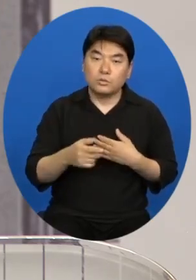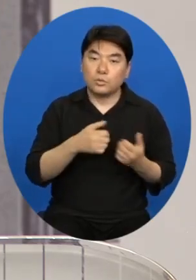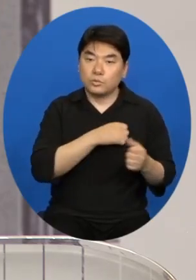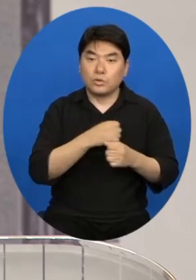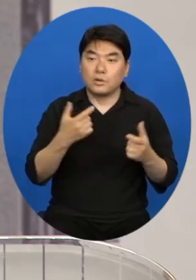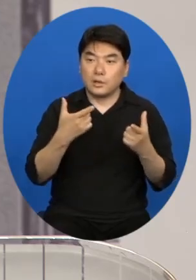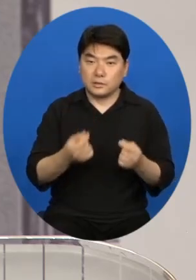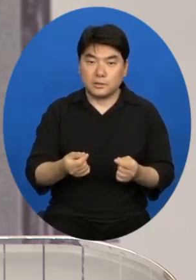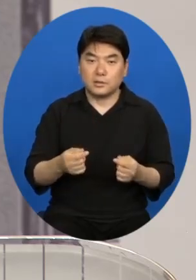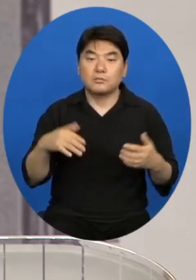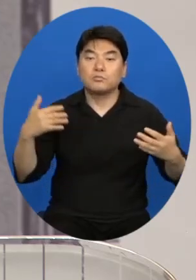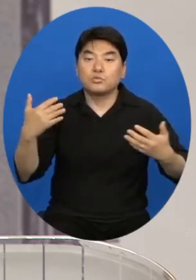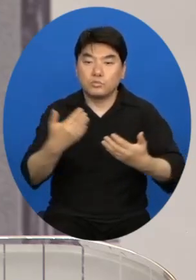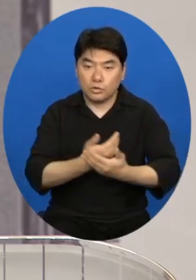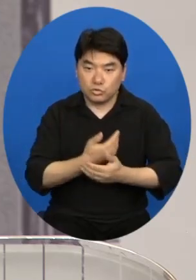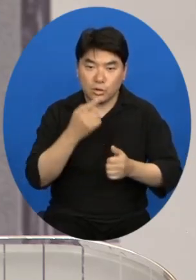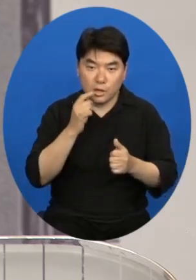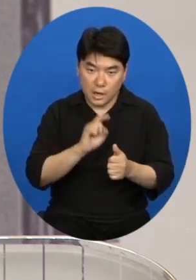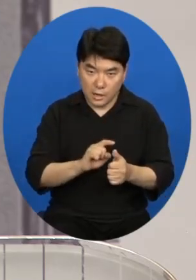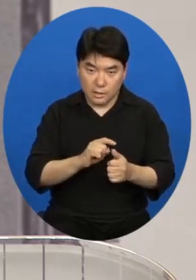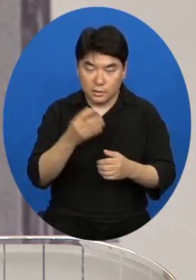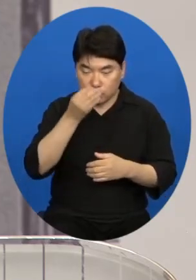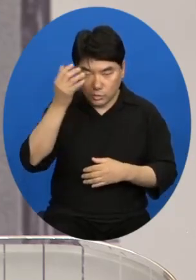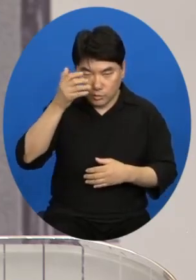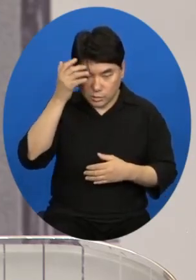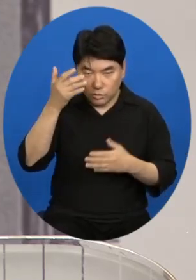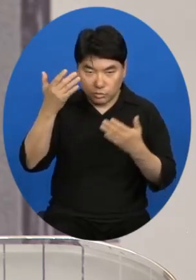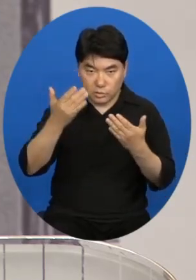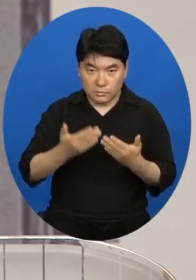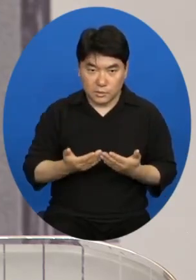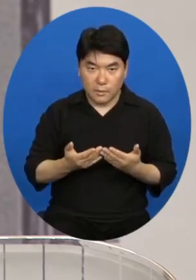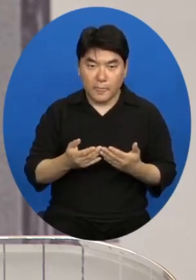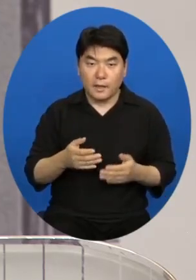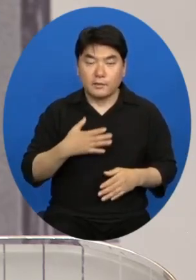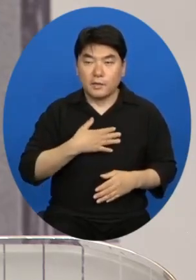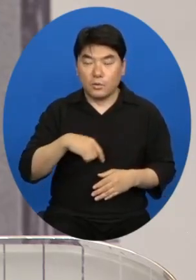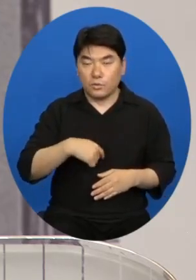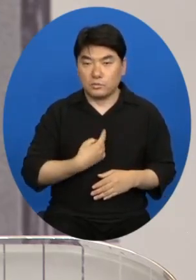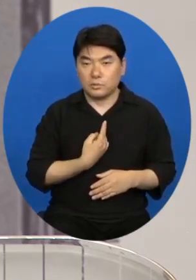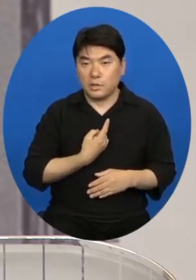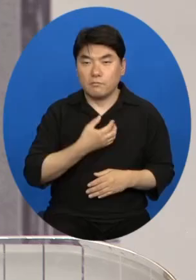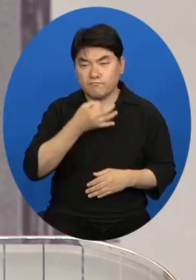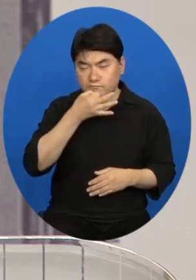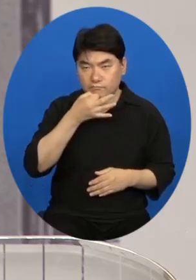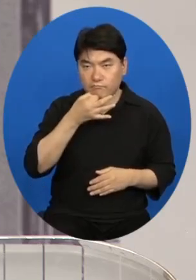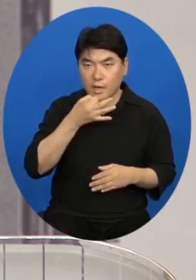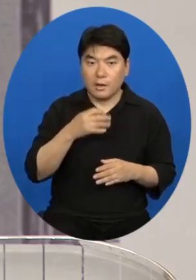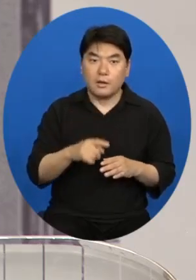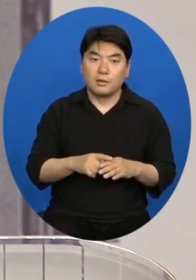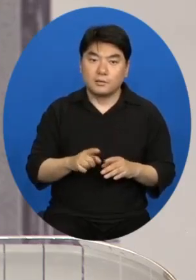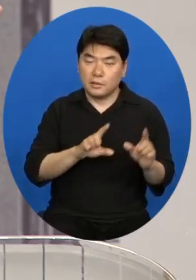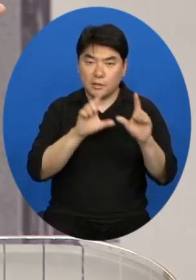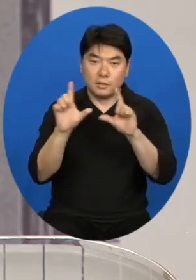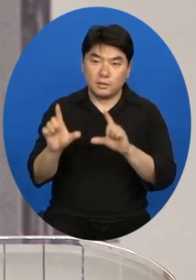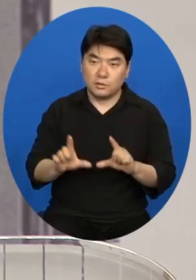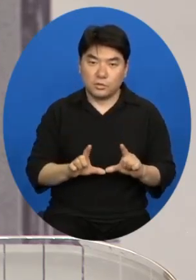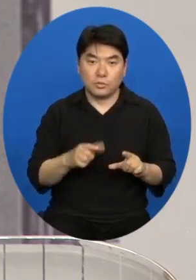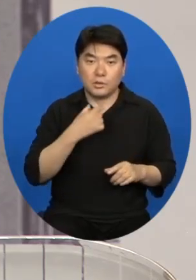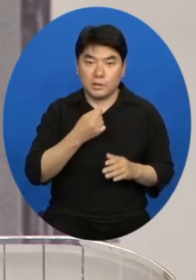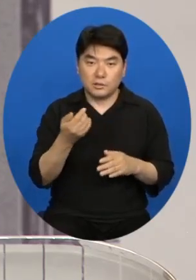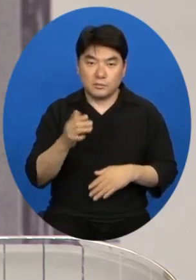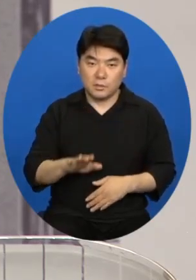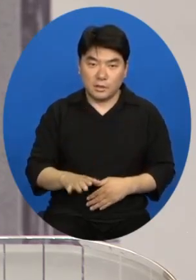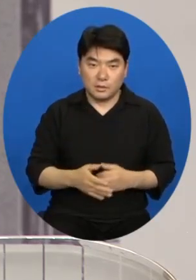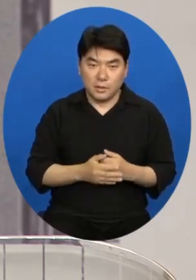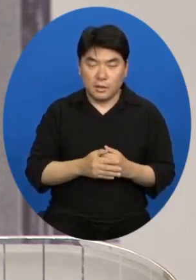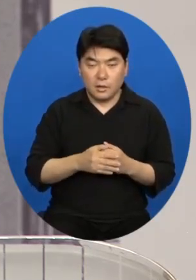품어주어라. 이 성령의 마음이 계속 그런 마음을 줘요. 나 혼자 이기적인 삶을 살려고 하다가도 불쌍한 분을 보면 긍휼의